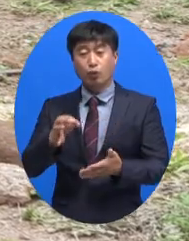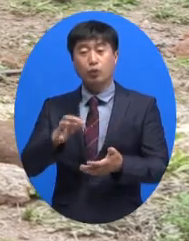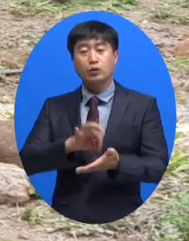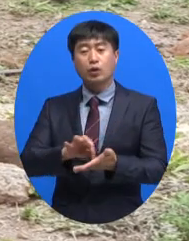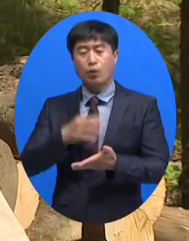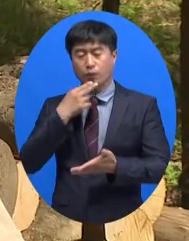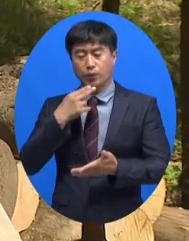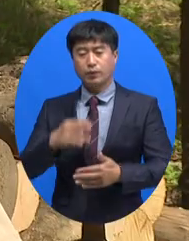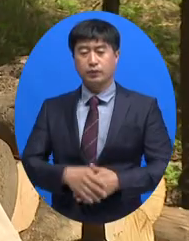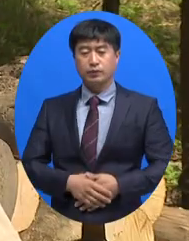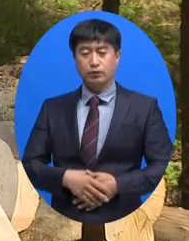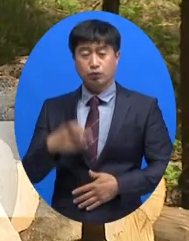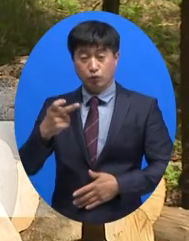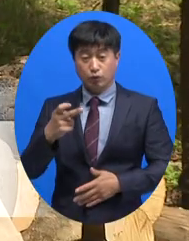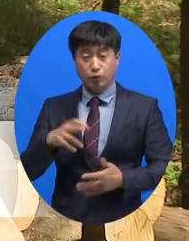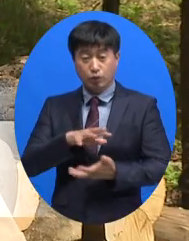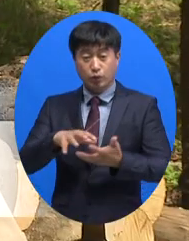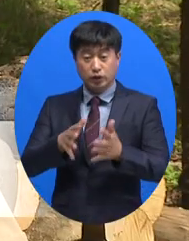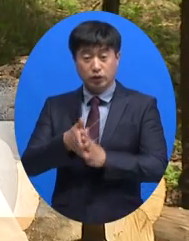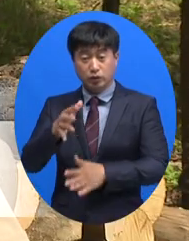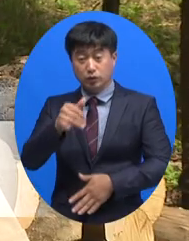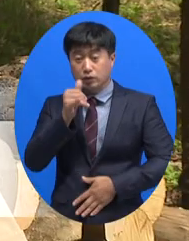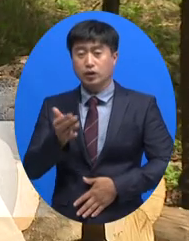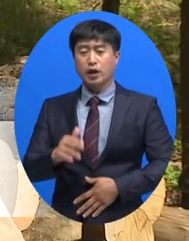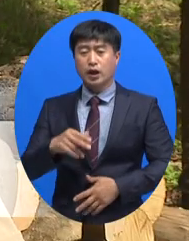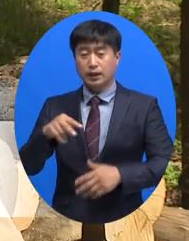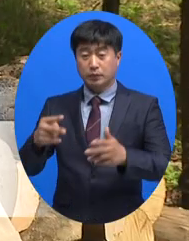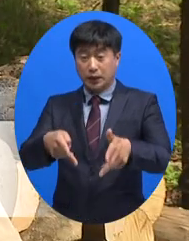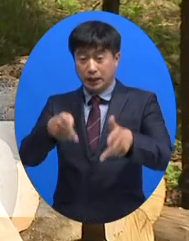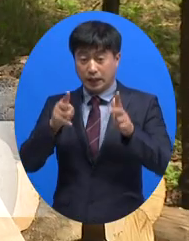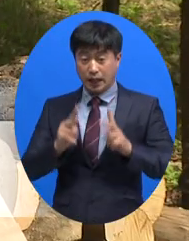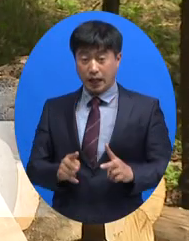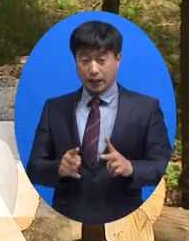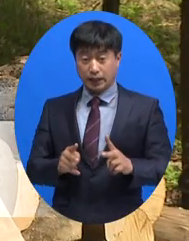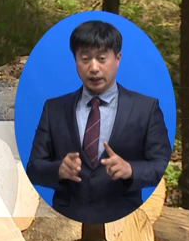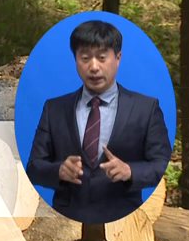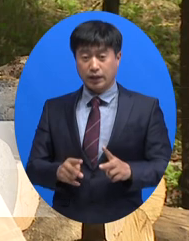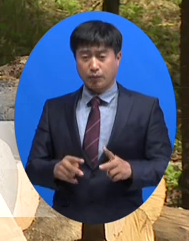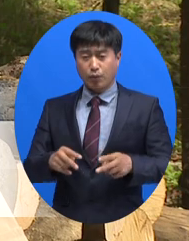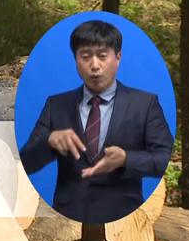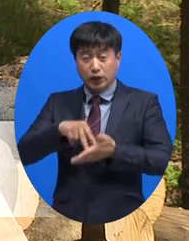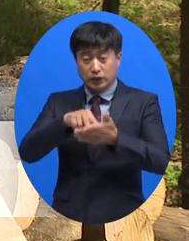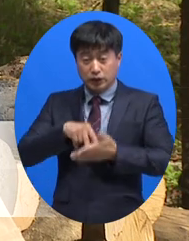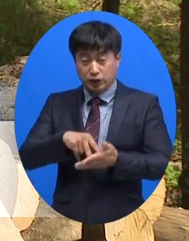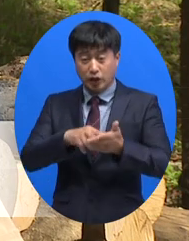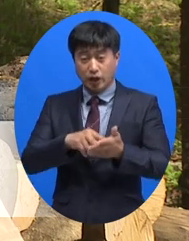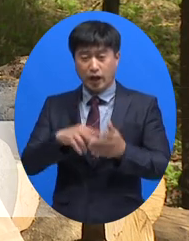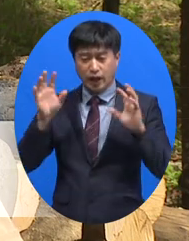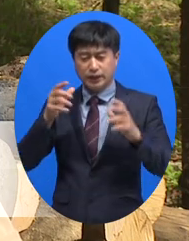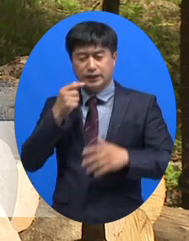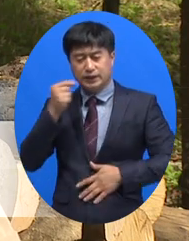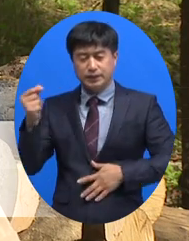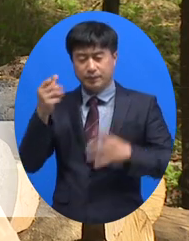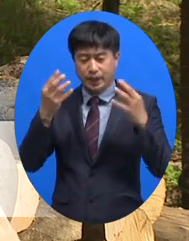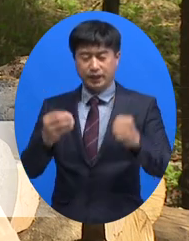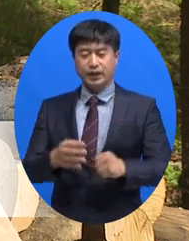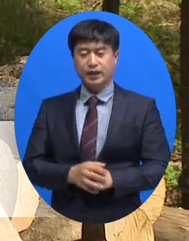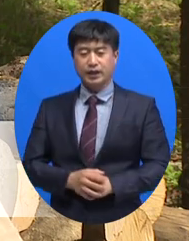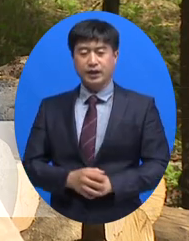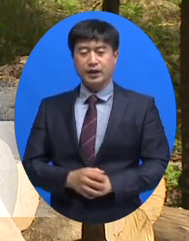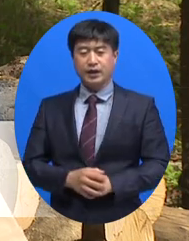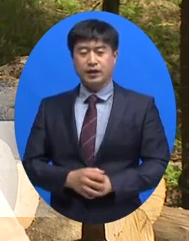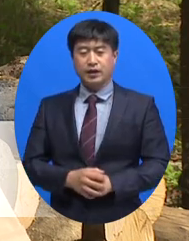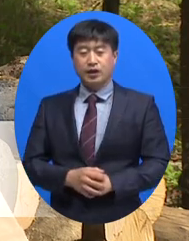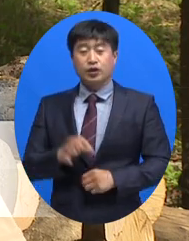겁니다. 12개의 놀이설이 있는데 흔들다리, 외줄그네 등은 아이들에게 인기가 있는